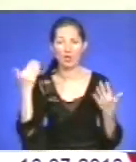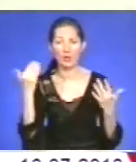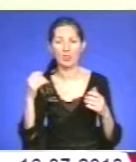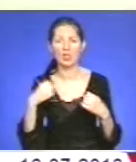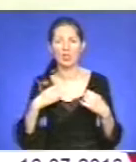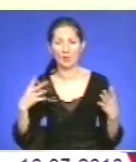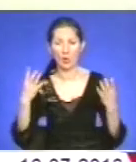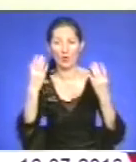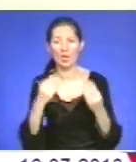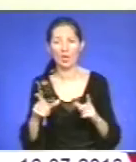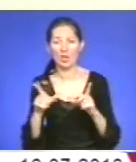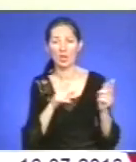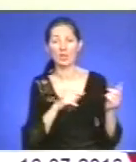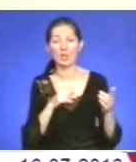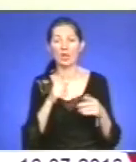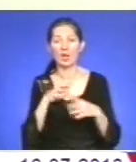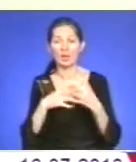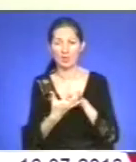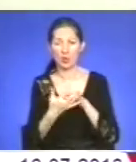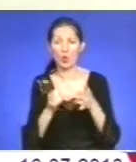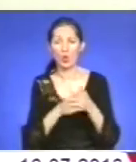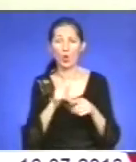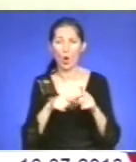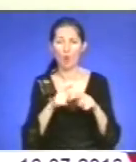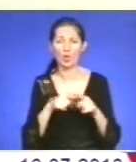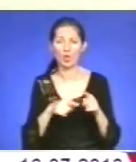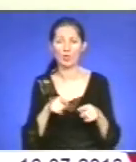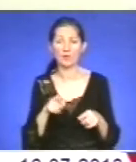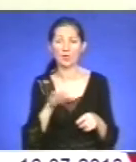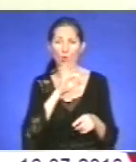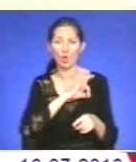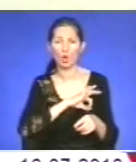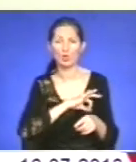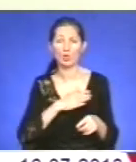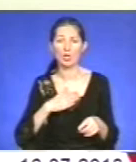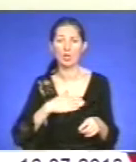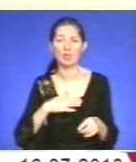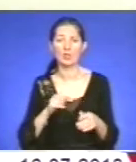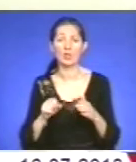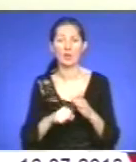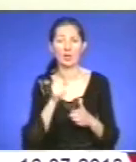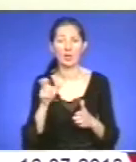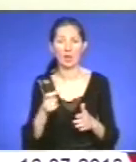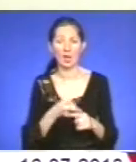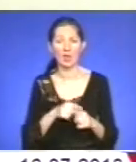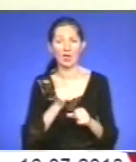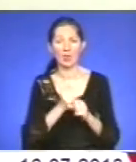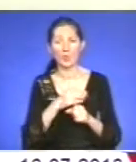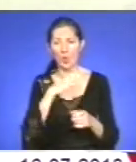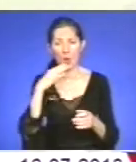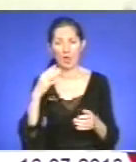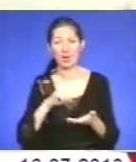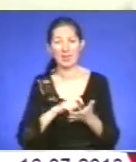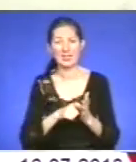святкові дні їздять відпочивати до своїх родичів. Цим користаються наші злочинці, які скоюють ряд